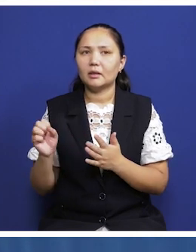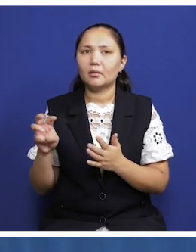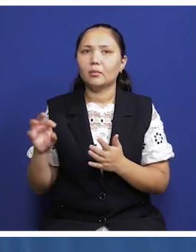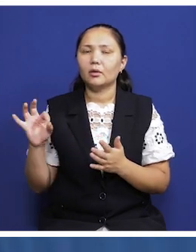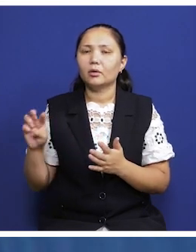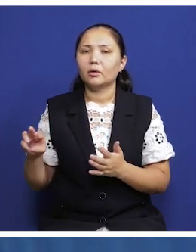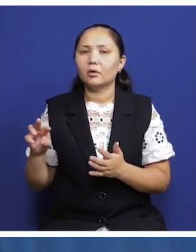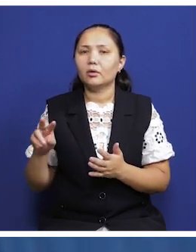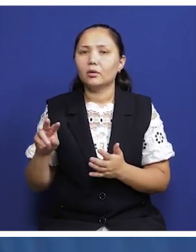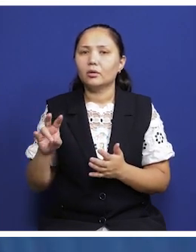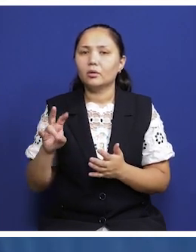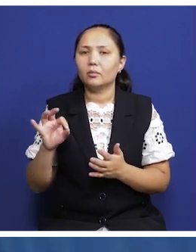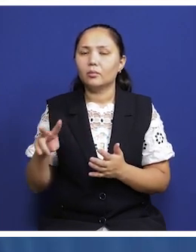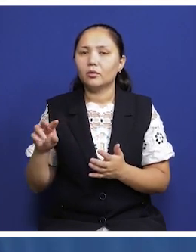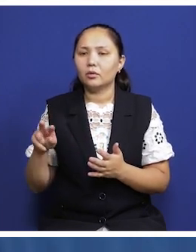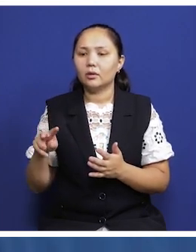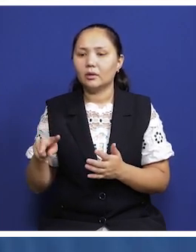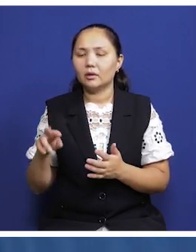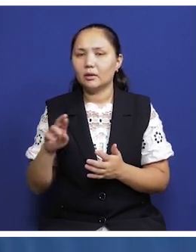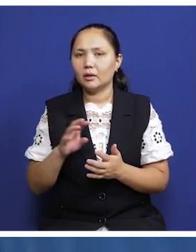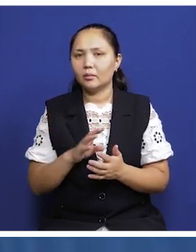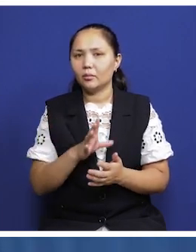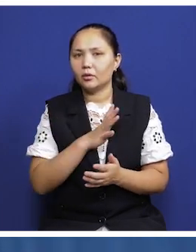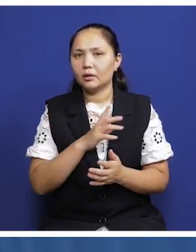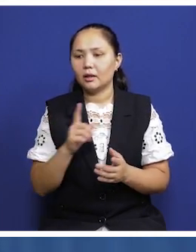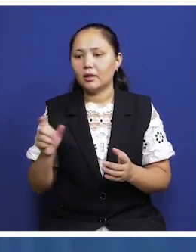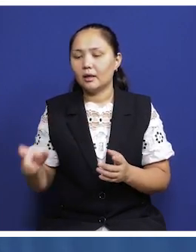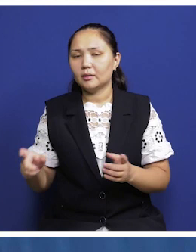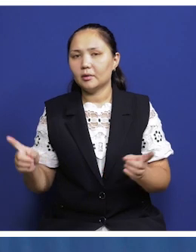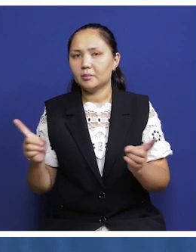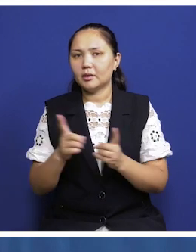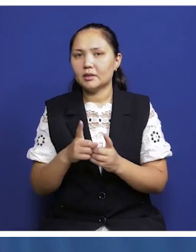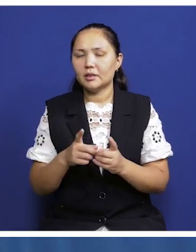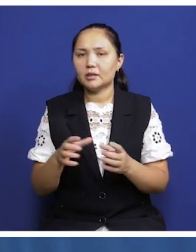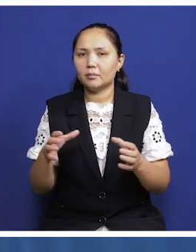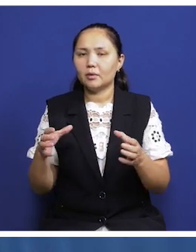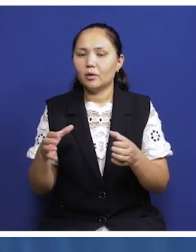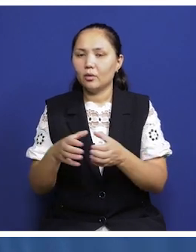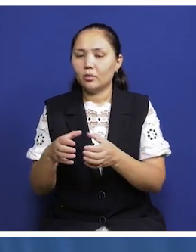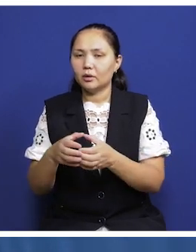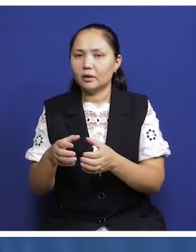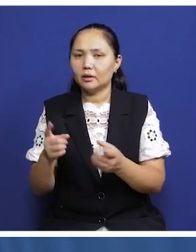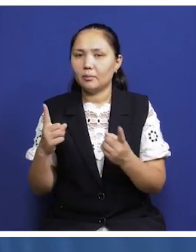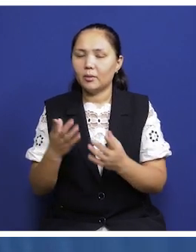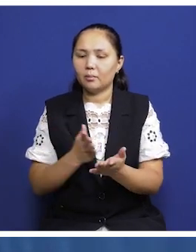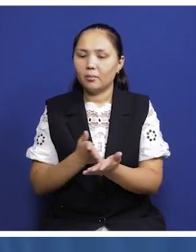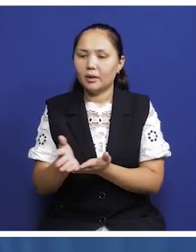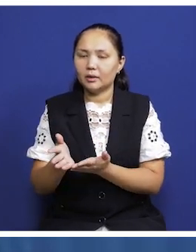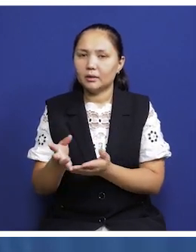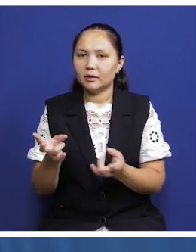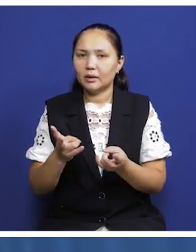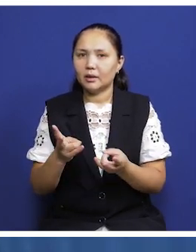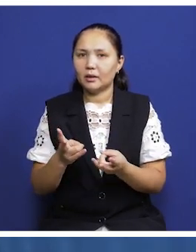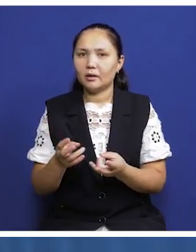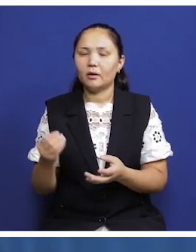сосын елді мекендер бар, сіздермен кездесіп, соның барын бір орталықтандырып, бір жүйеге қоймасақ болмайды.